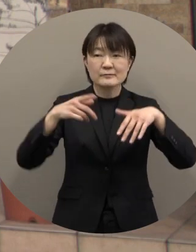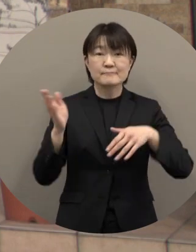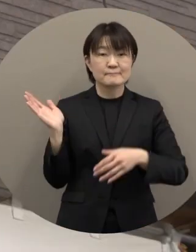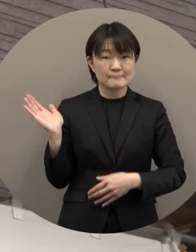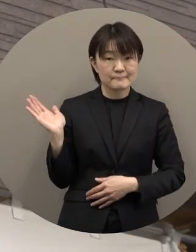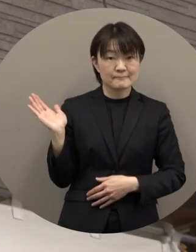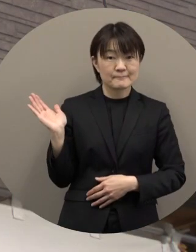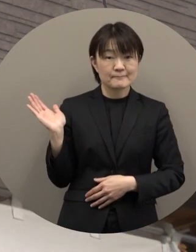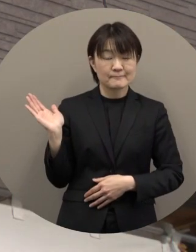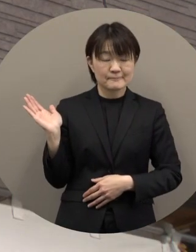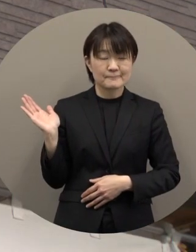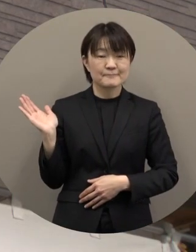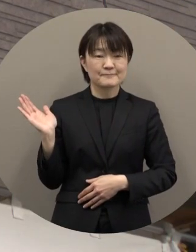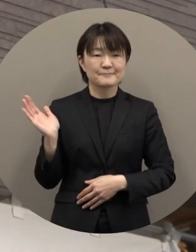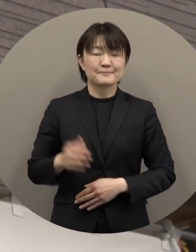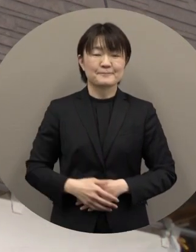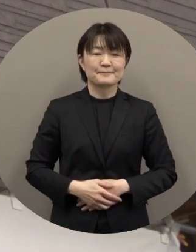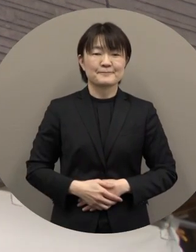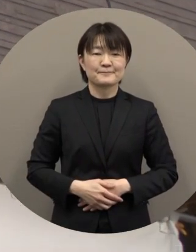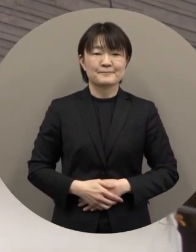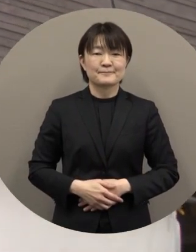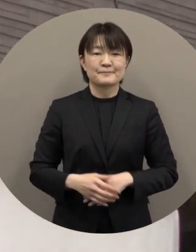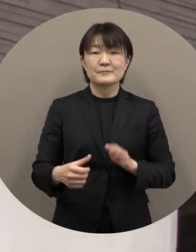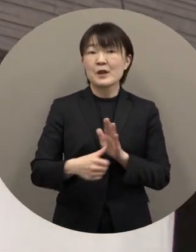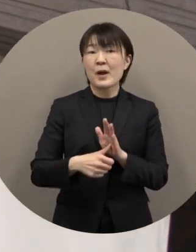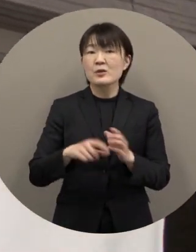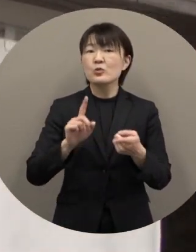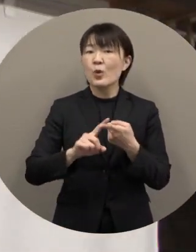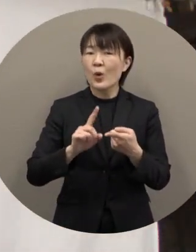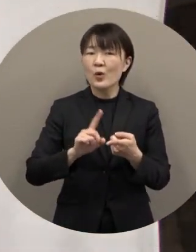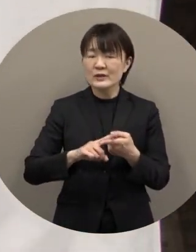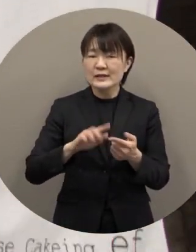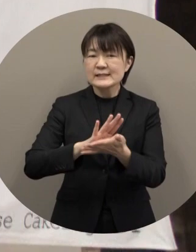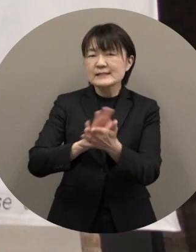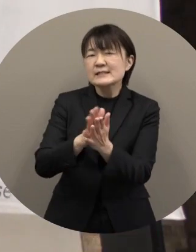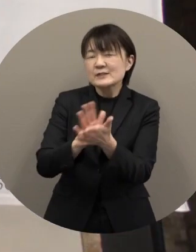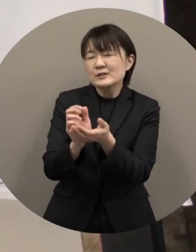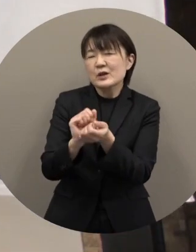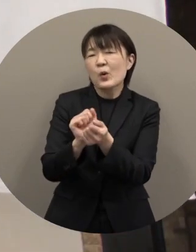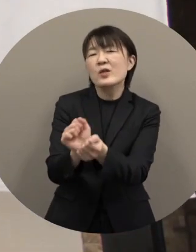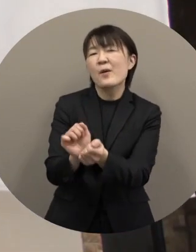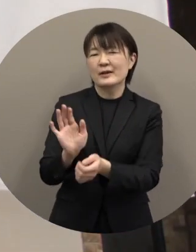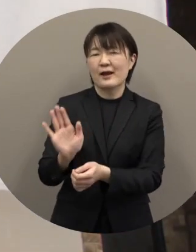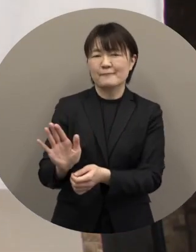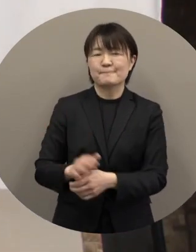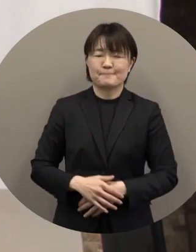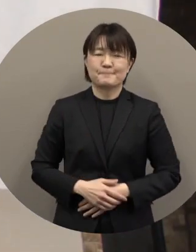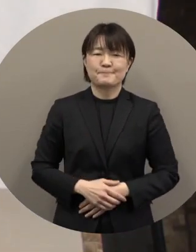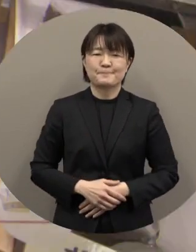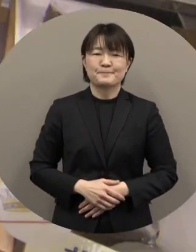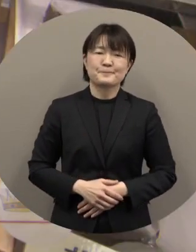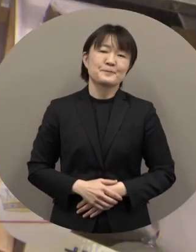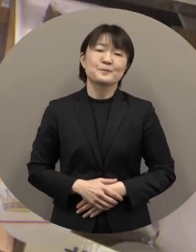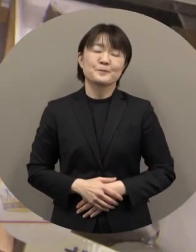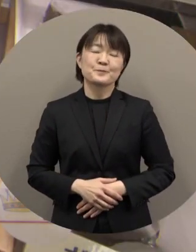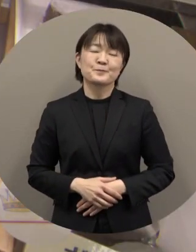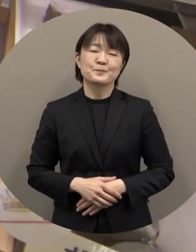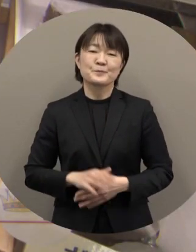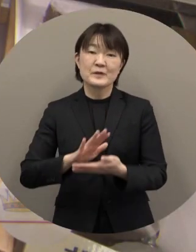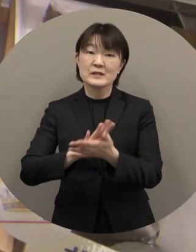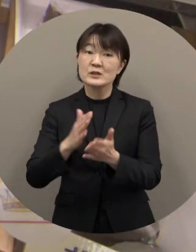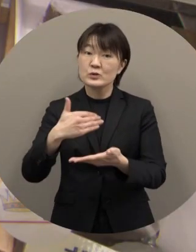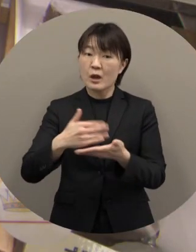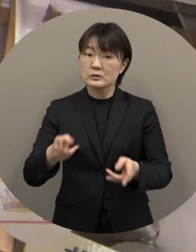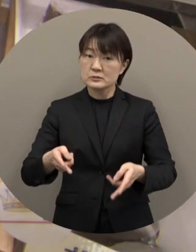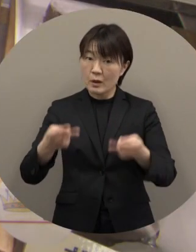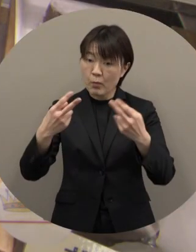ーズケーキング F。 名前通りチーズにこだわったスイーツが特徴です。 チーズケーキ